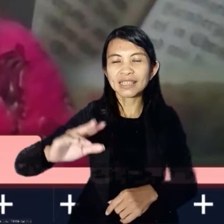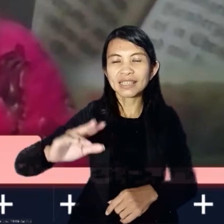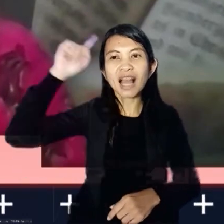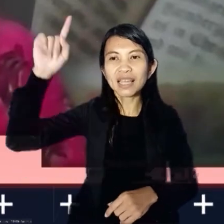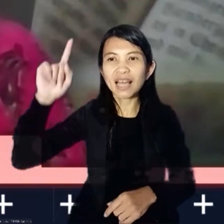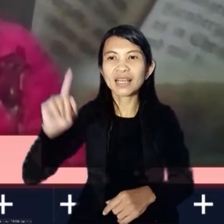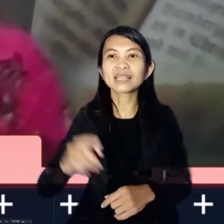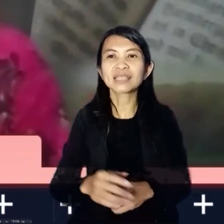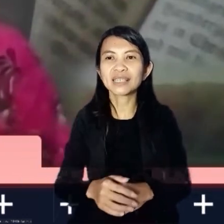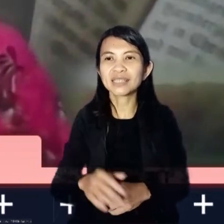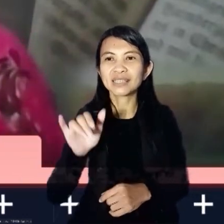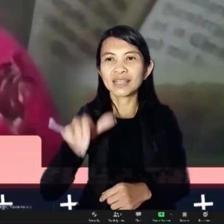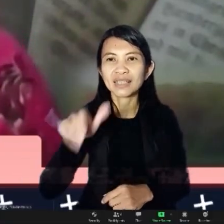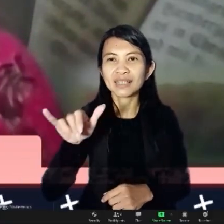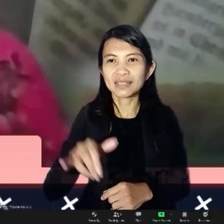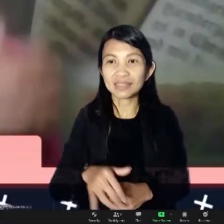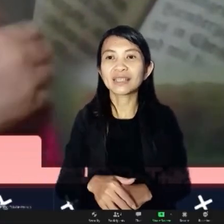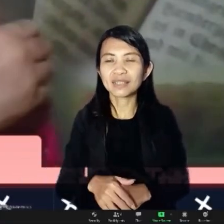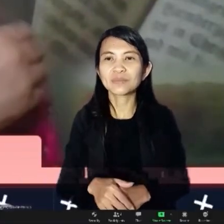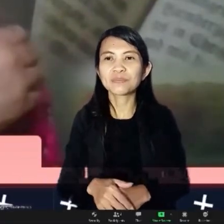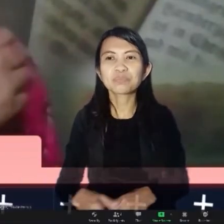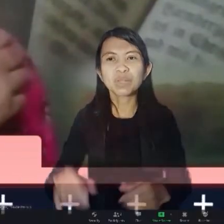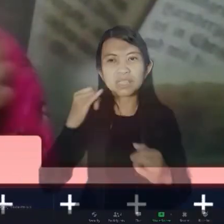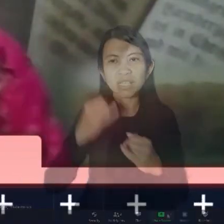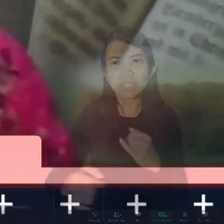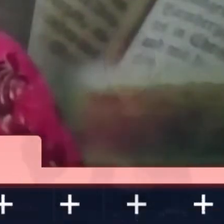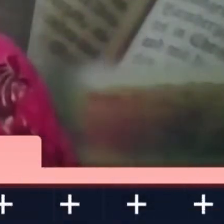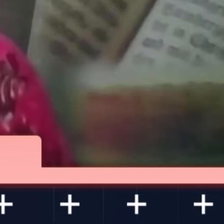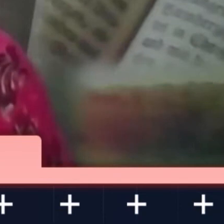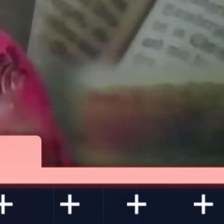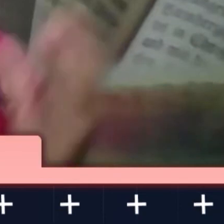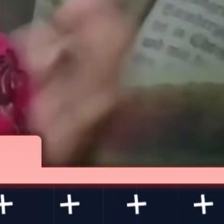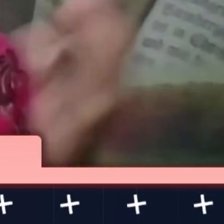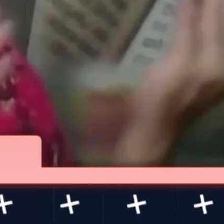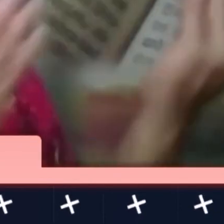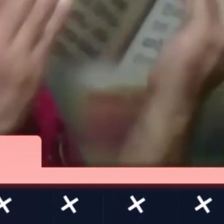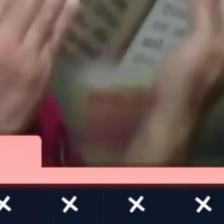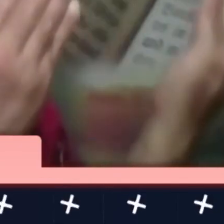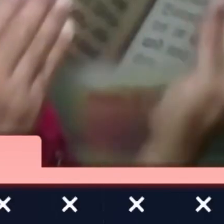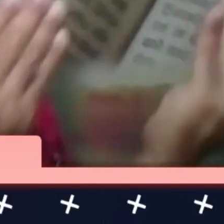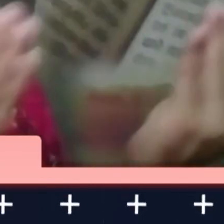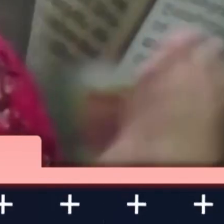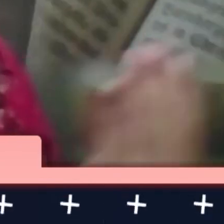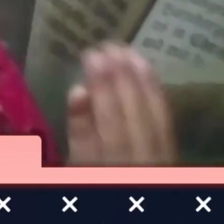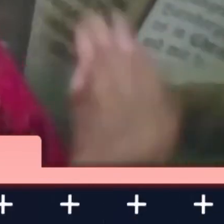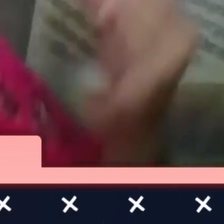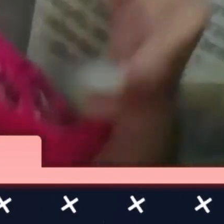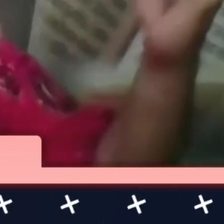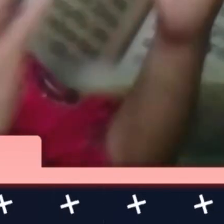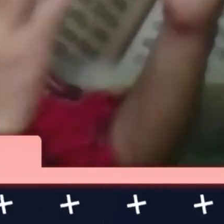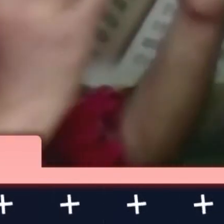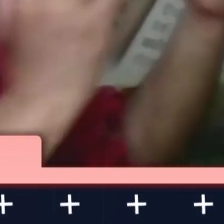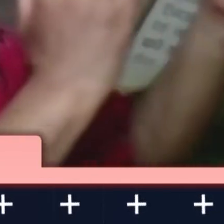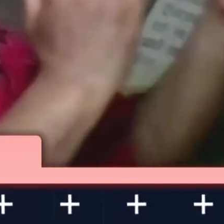saat kedatangan Tuhan Yesus yang kedua kali dengan demikian Alkitab membuat sebuah cerita bersambung